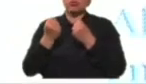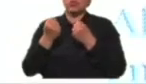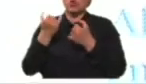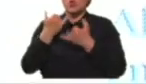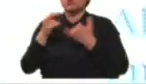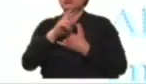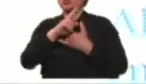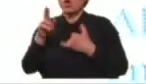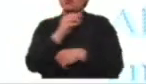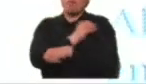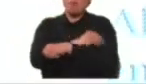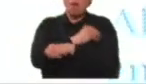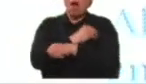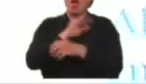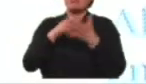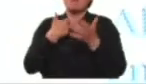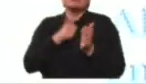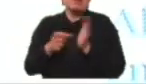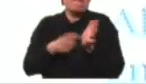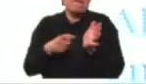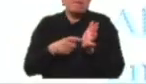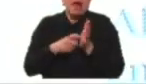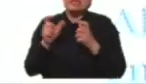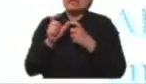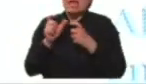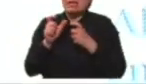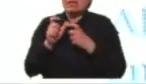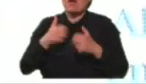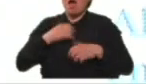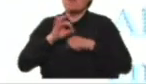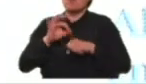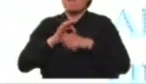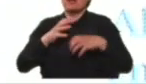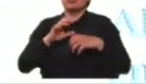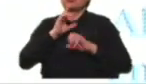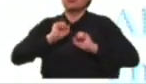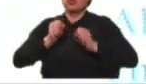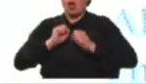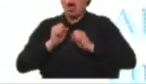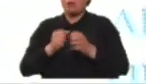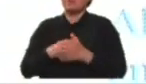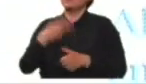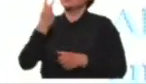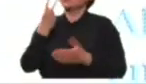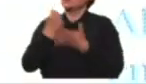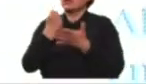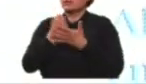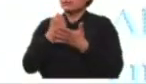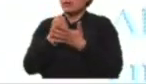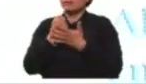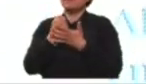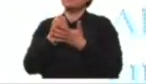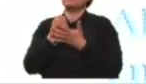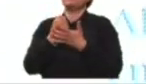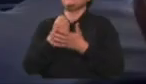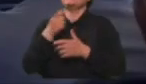towarów, tak, który tam gdzieś się pojawia, że jest wymagany, żeby można było prowadzić działalność. No druga rzecz jest taka, to